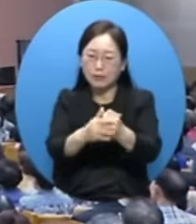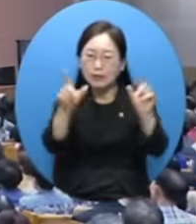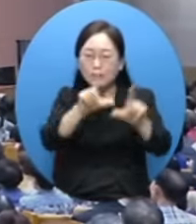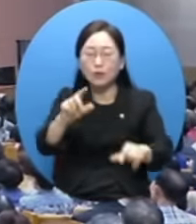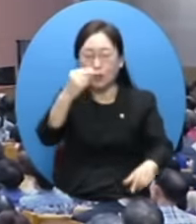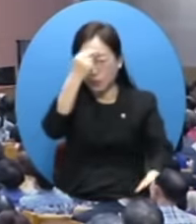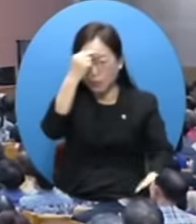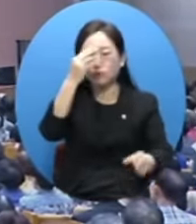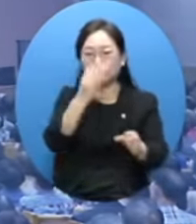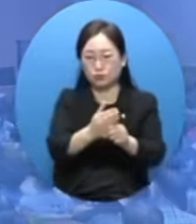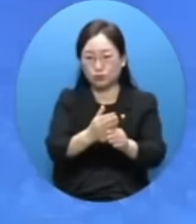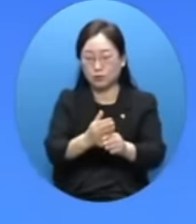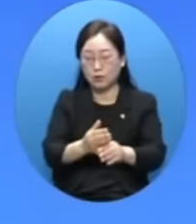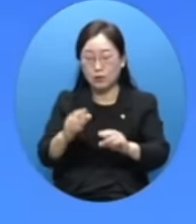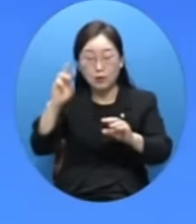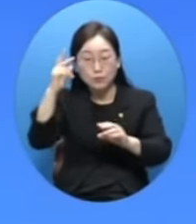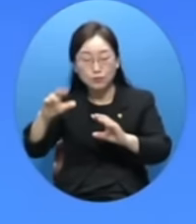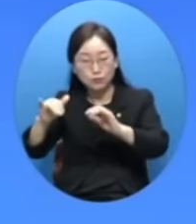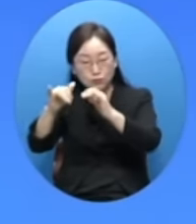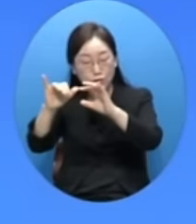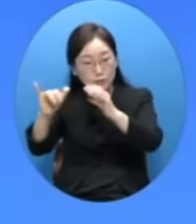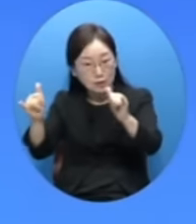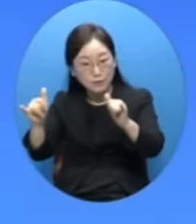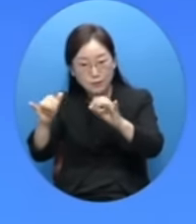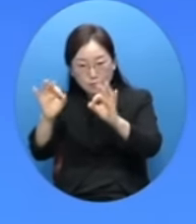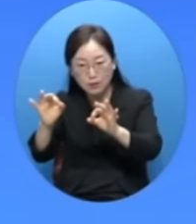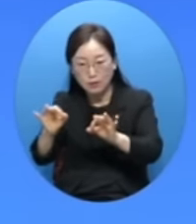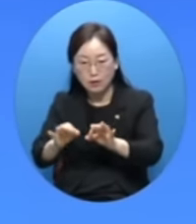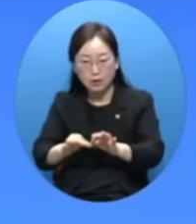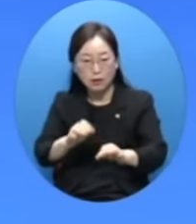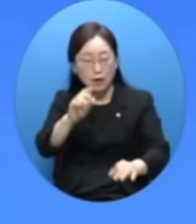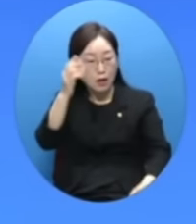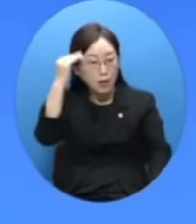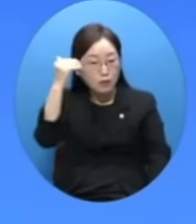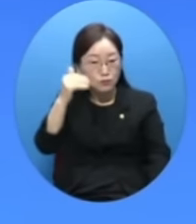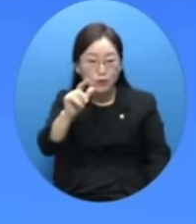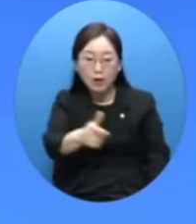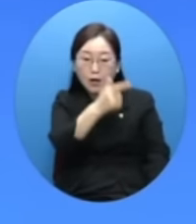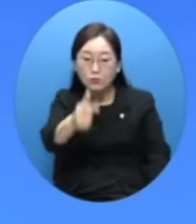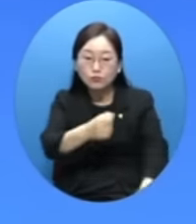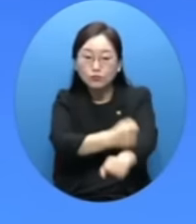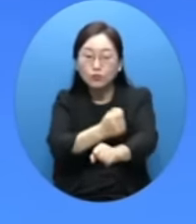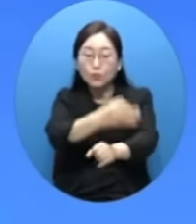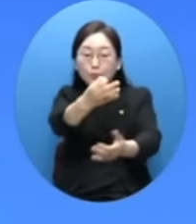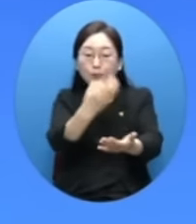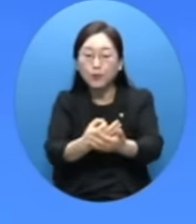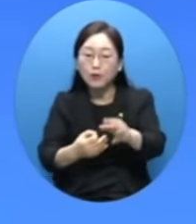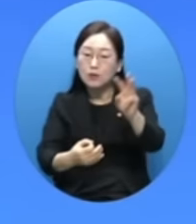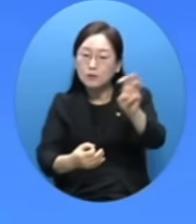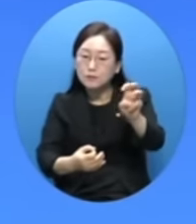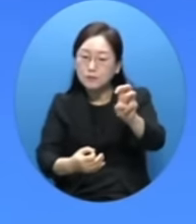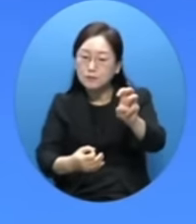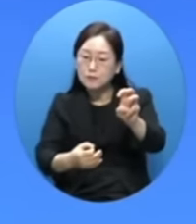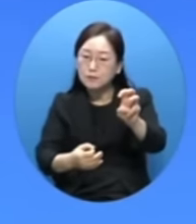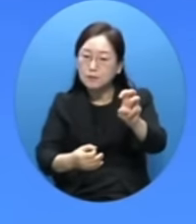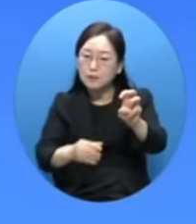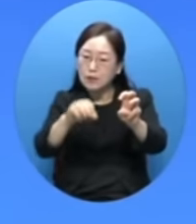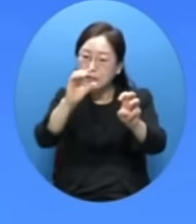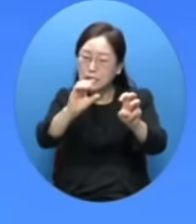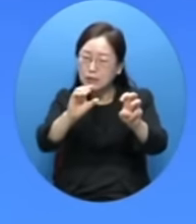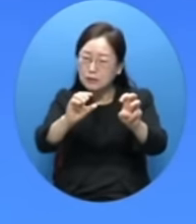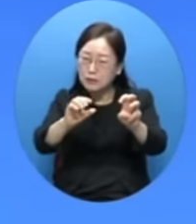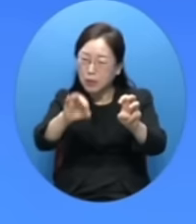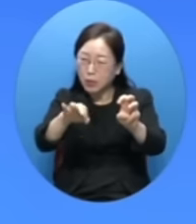미국 언론들은 당시 한국의 일용직 노동자의 하루 임금이 30센트 정도였음을 감안할 때